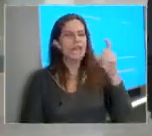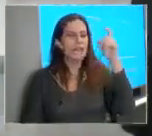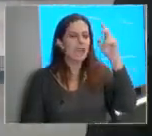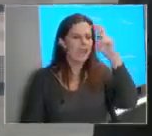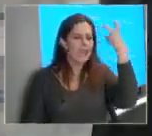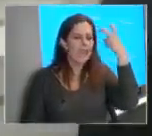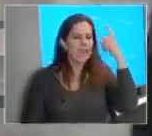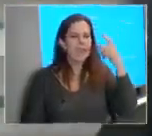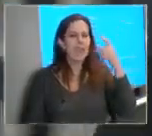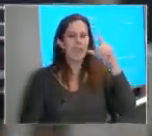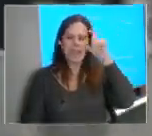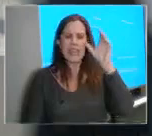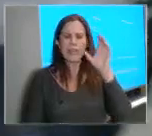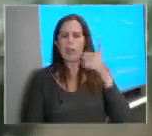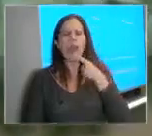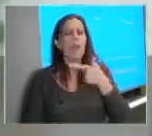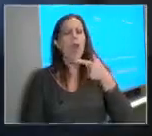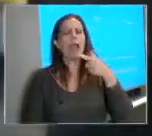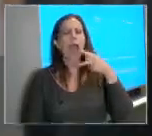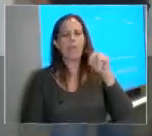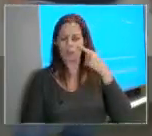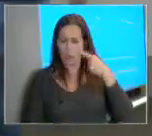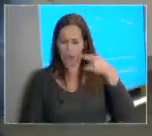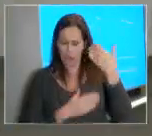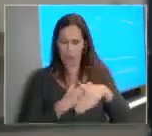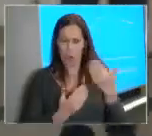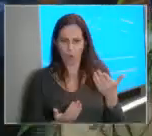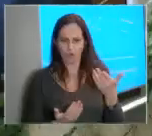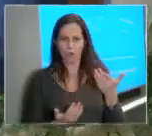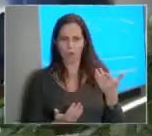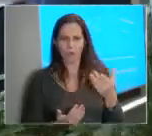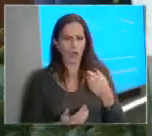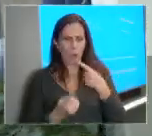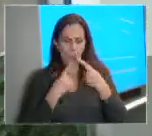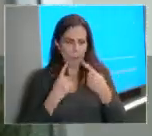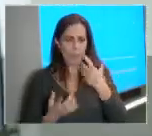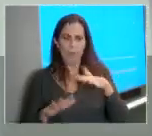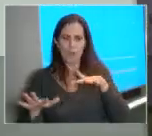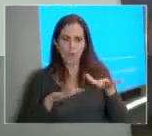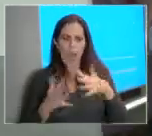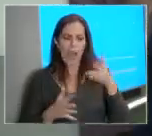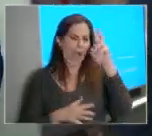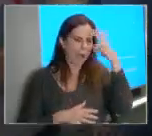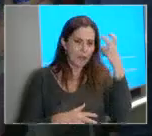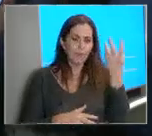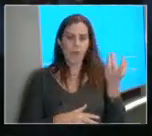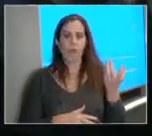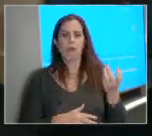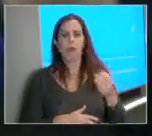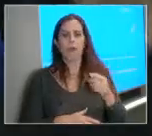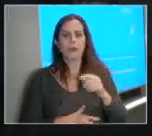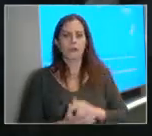בעצם מתלבש על גפני? כי גפני ראה בימים האחרונים שמדברים על הממשלה, על ערבים וכו'